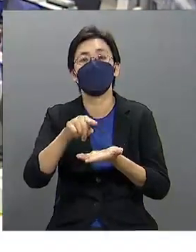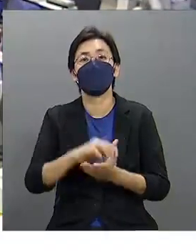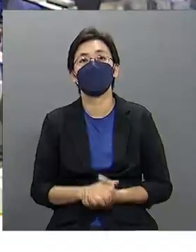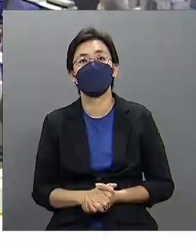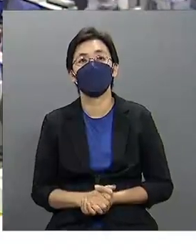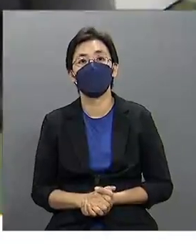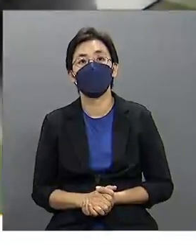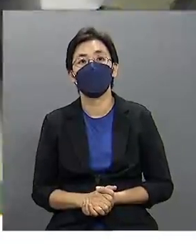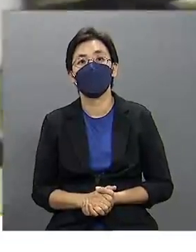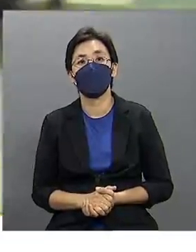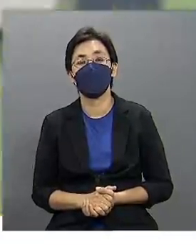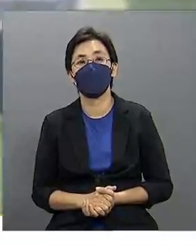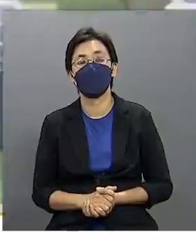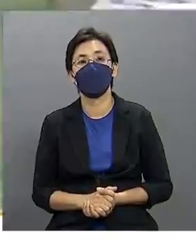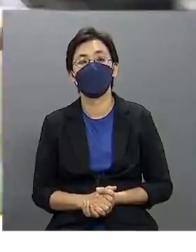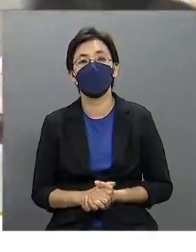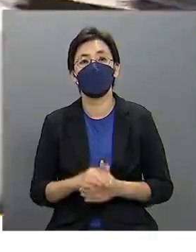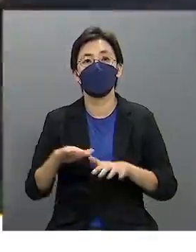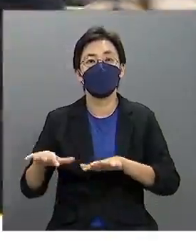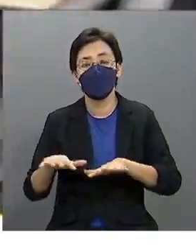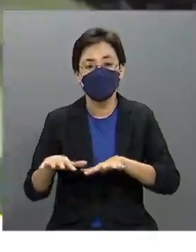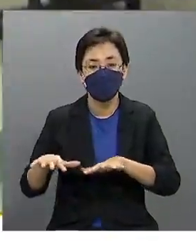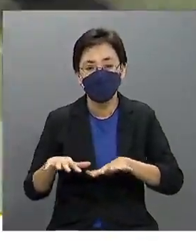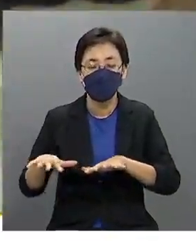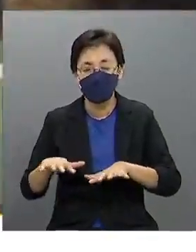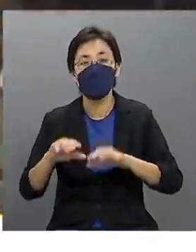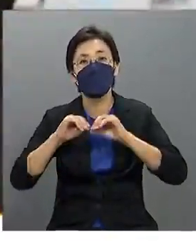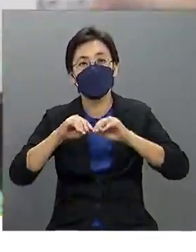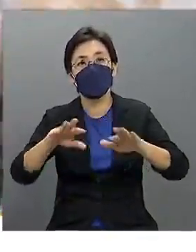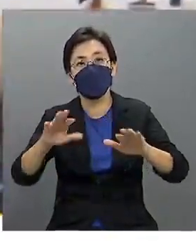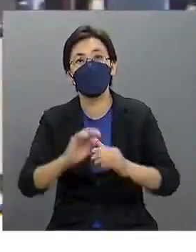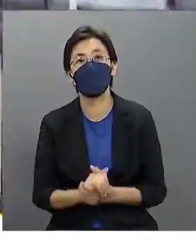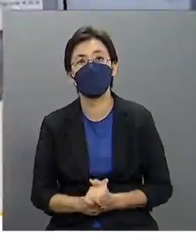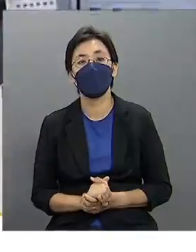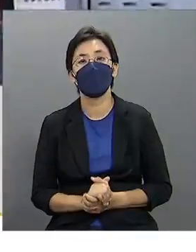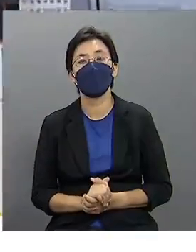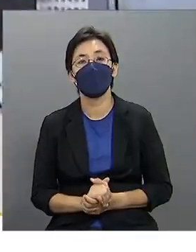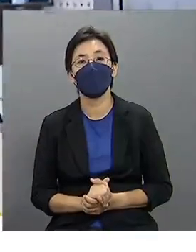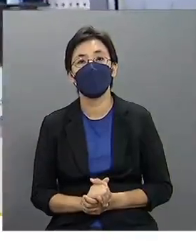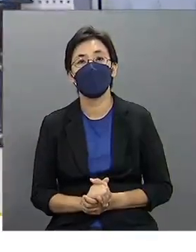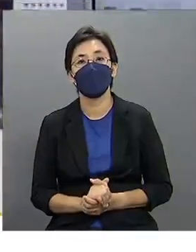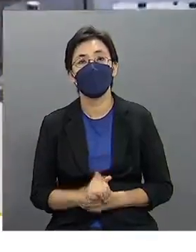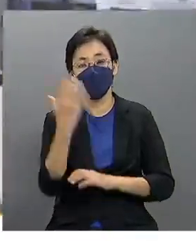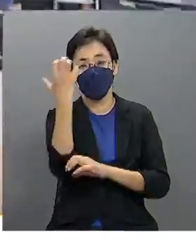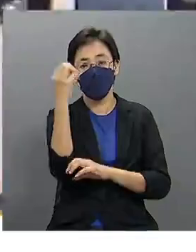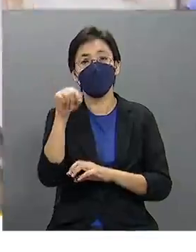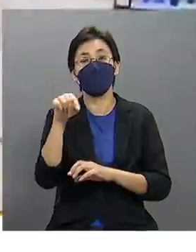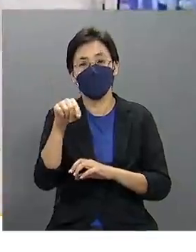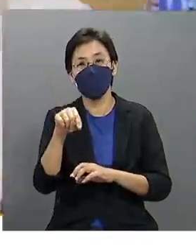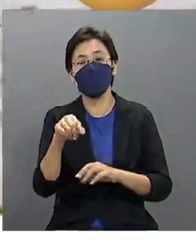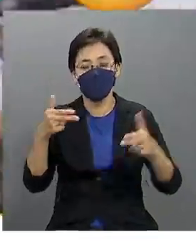ควรูนแร